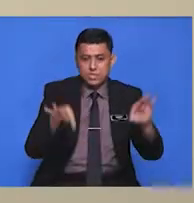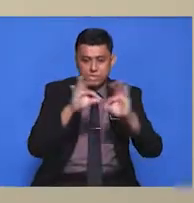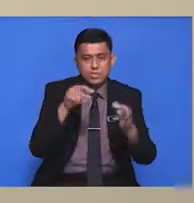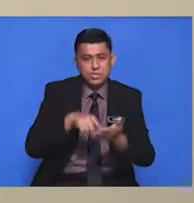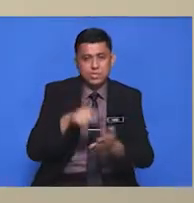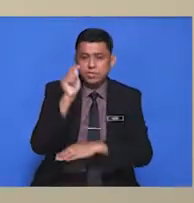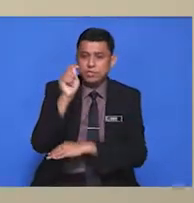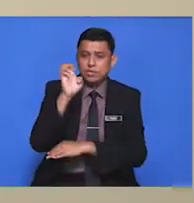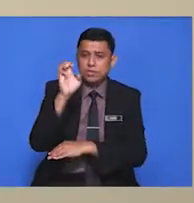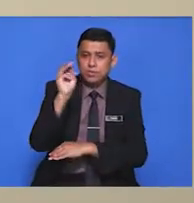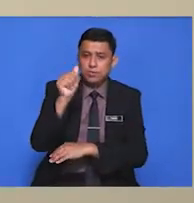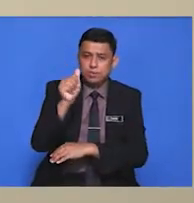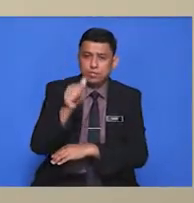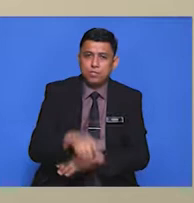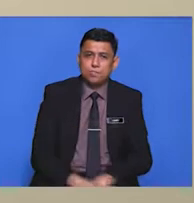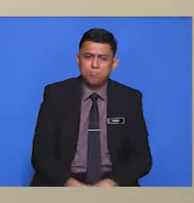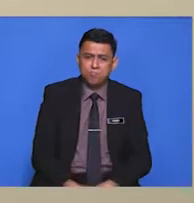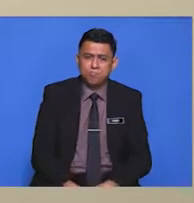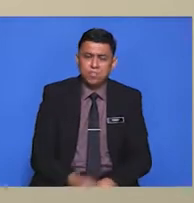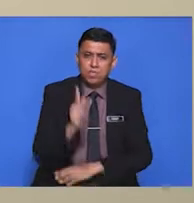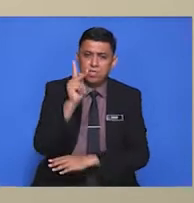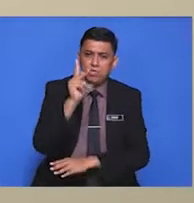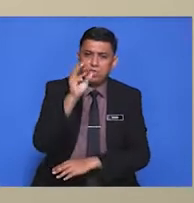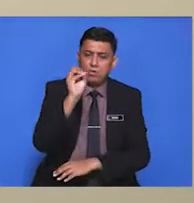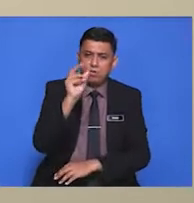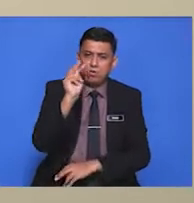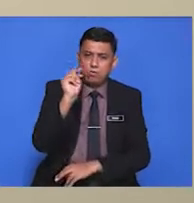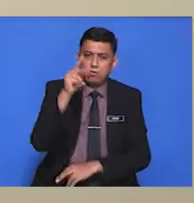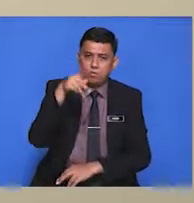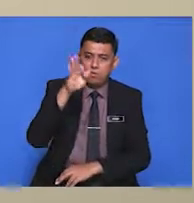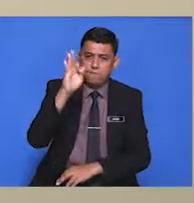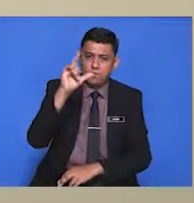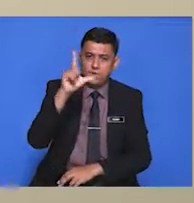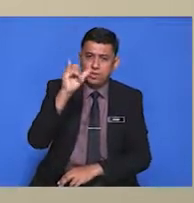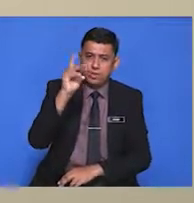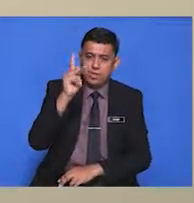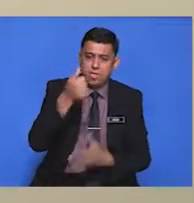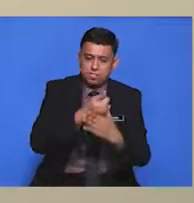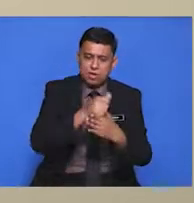Tema cerpen ini ialah konflik antara manusia dengan alam semula jadi.